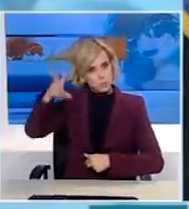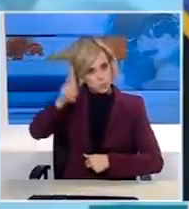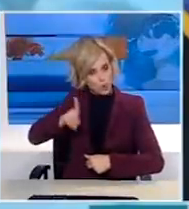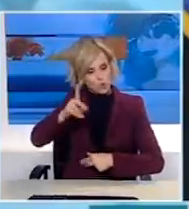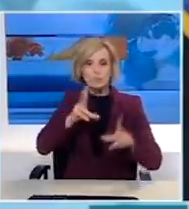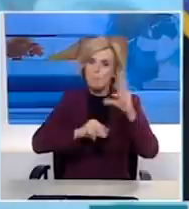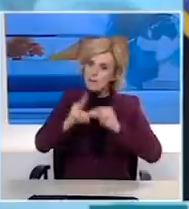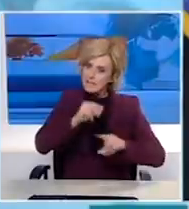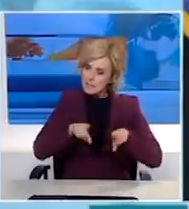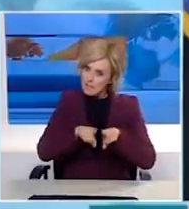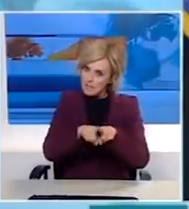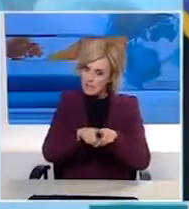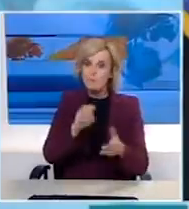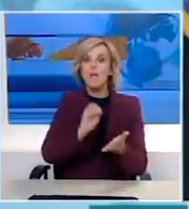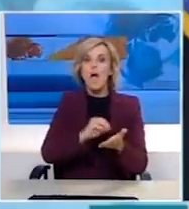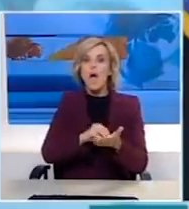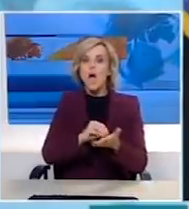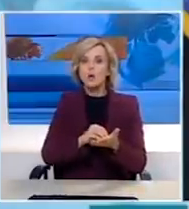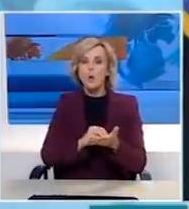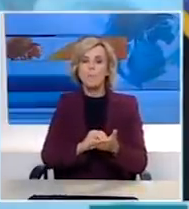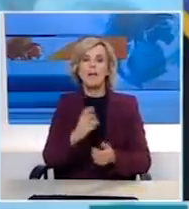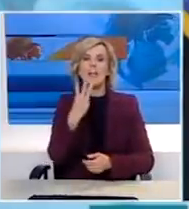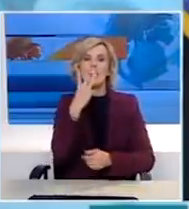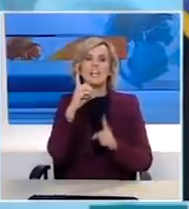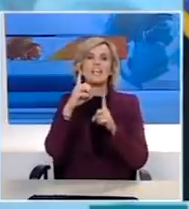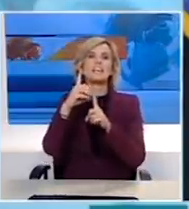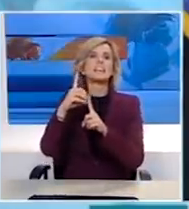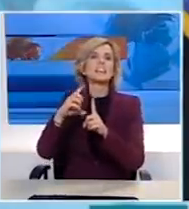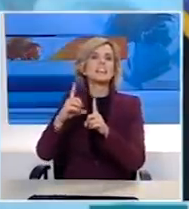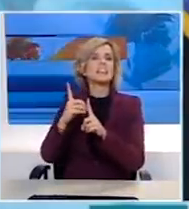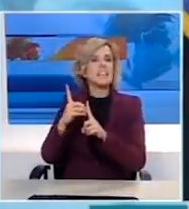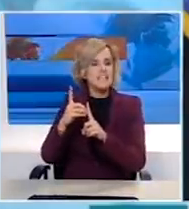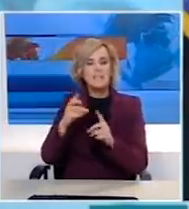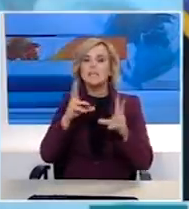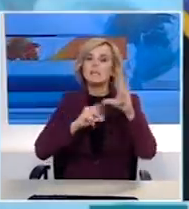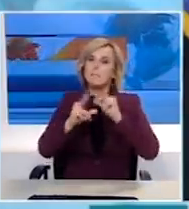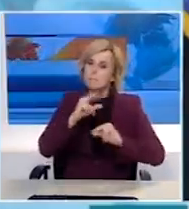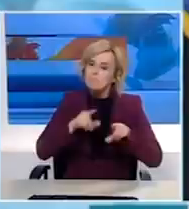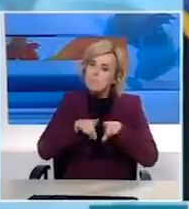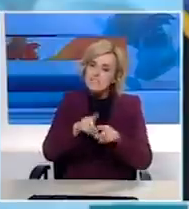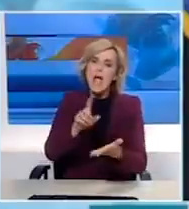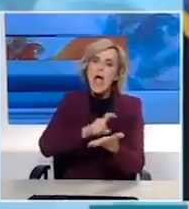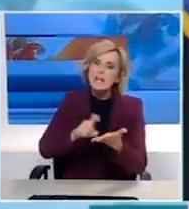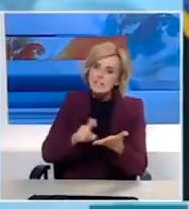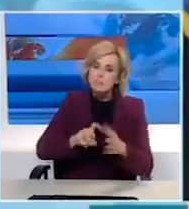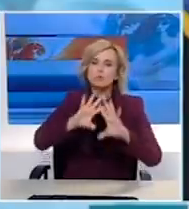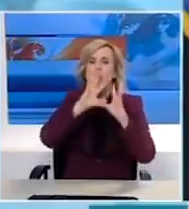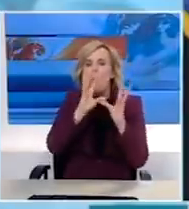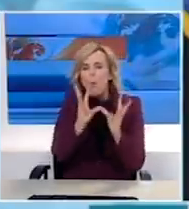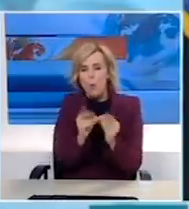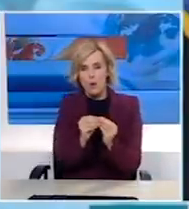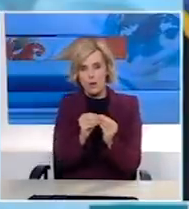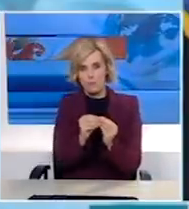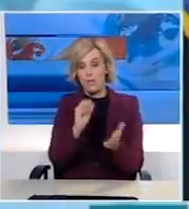στην προμήθεια 3D εκτυπωμένων μέσων ατομικής προστασίας κατόπιν συνεννόησης με το Υπουργείο Υγείας. Σημειώνεται ακόμα